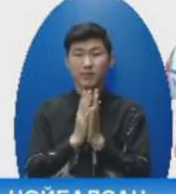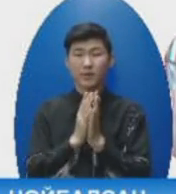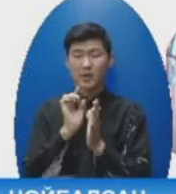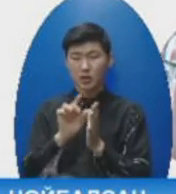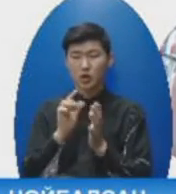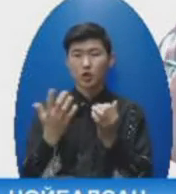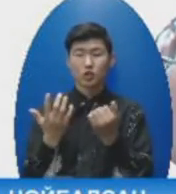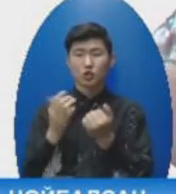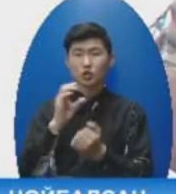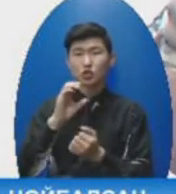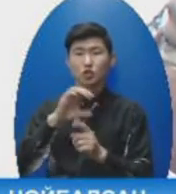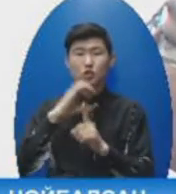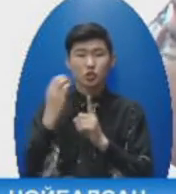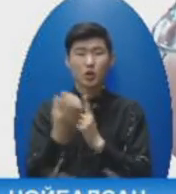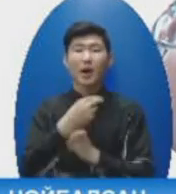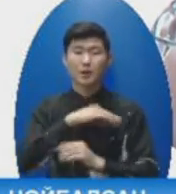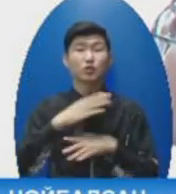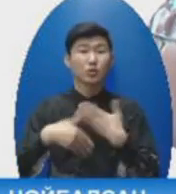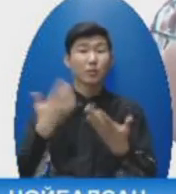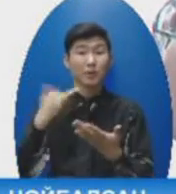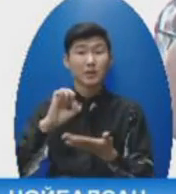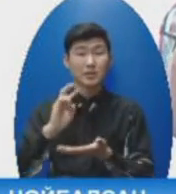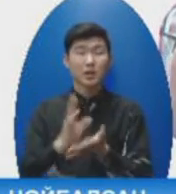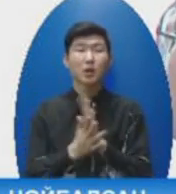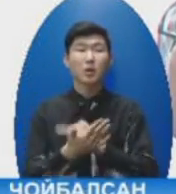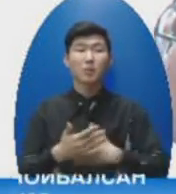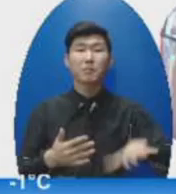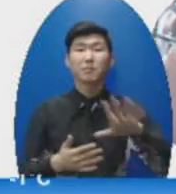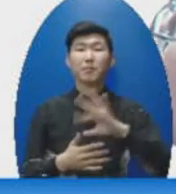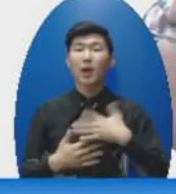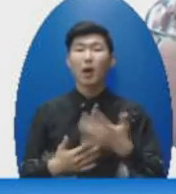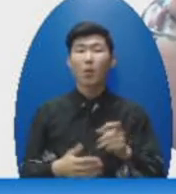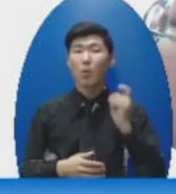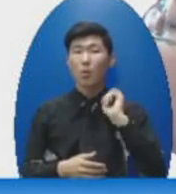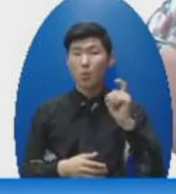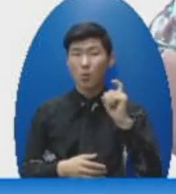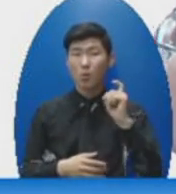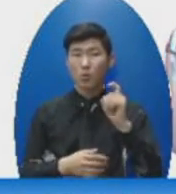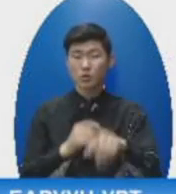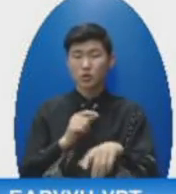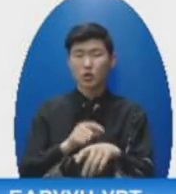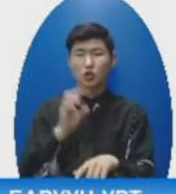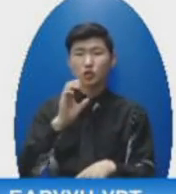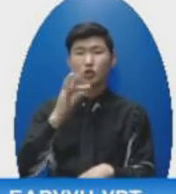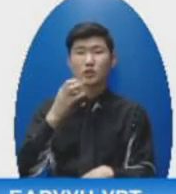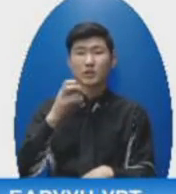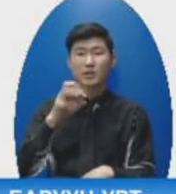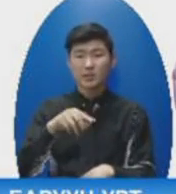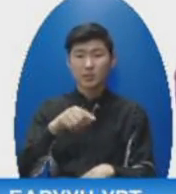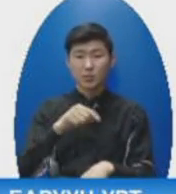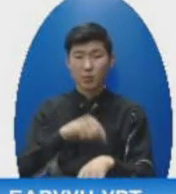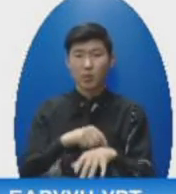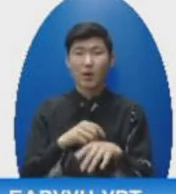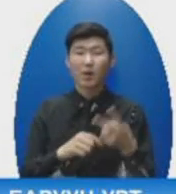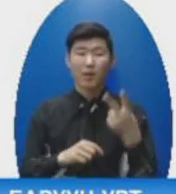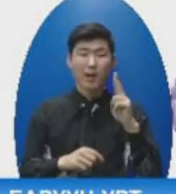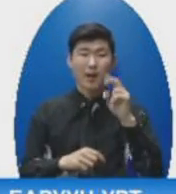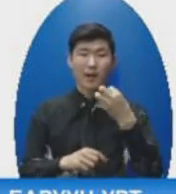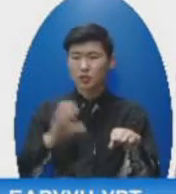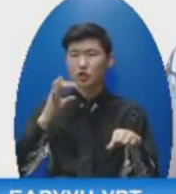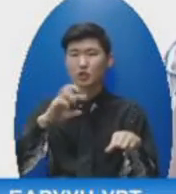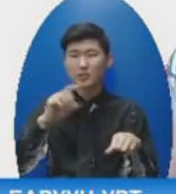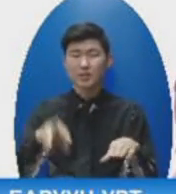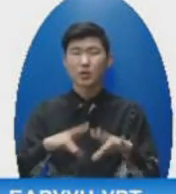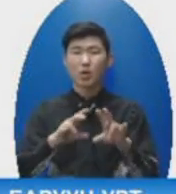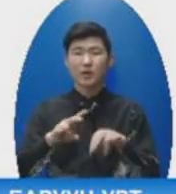соёлыг одоо ашиглаж ирсэн. А гэтэл бол бид нар чинь ингээд одоо хуучин социализмын үеэс хоёр капиталист социалист нийгмийн улс